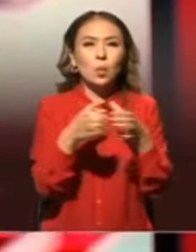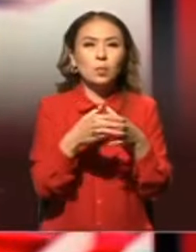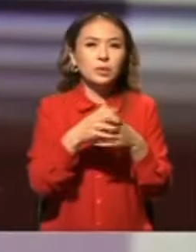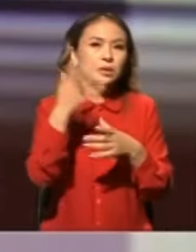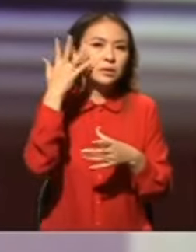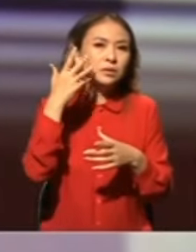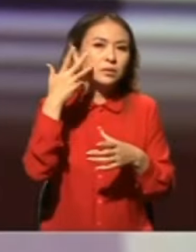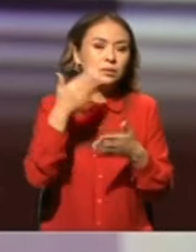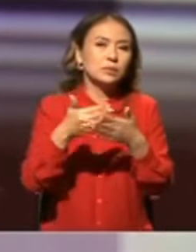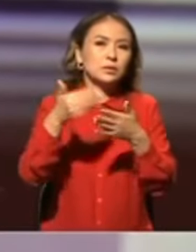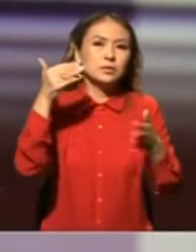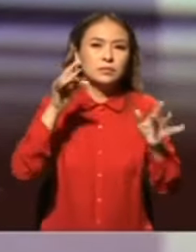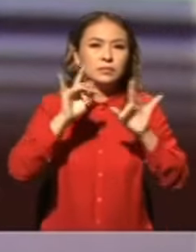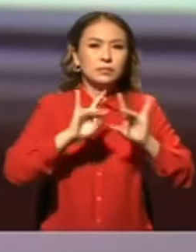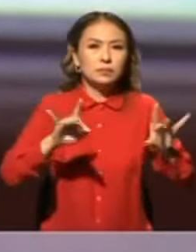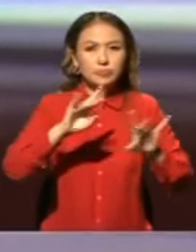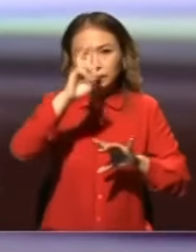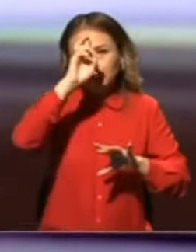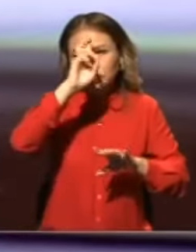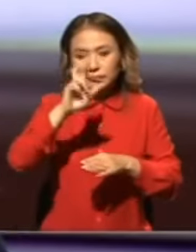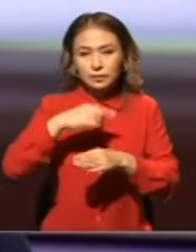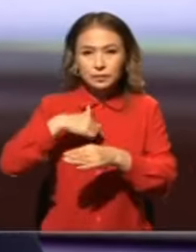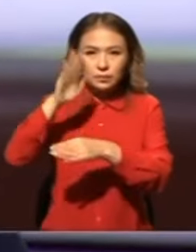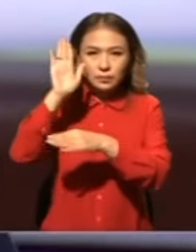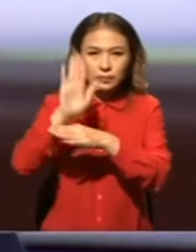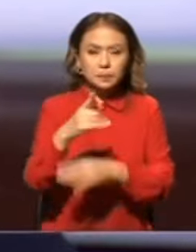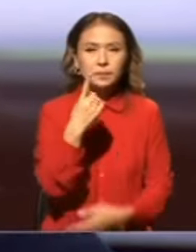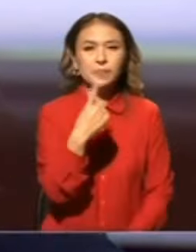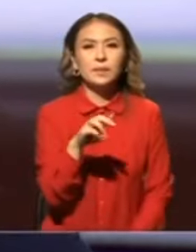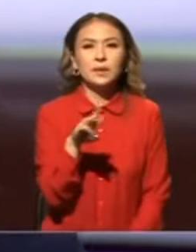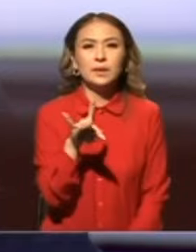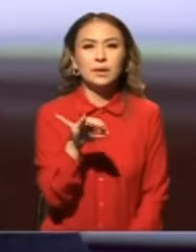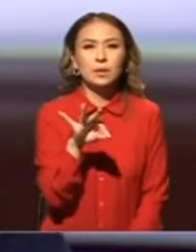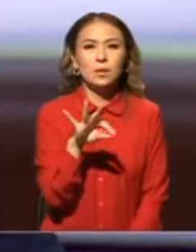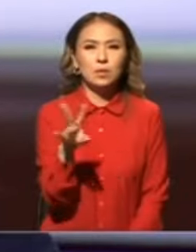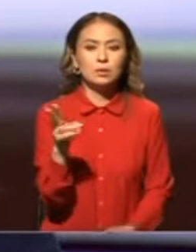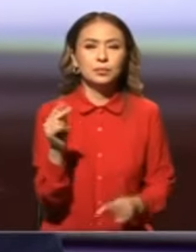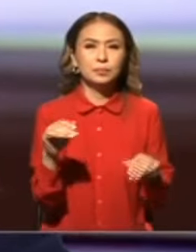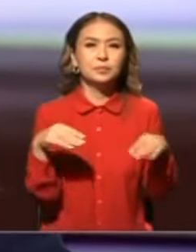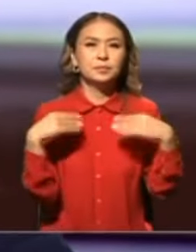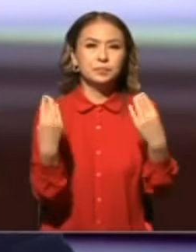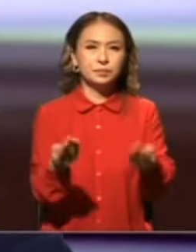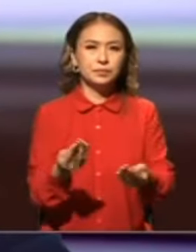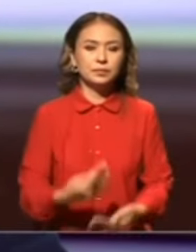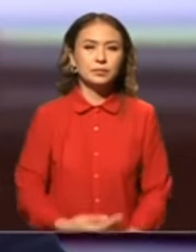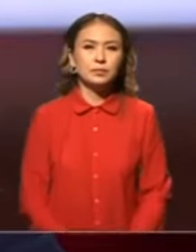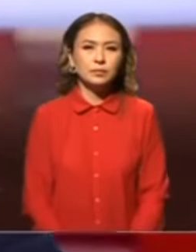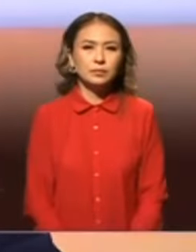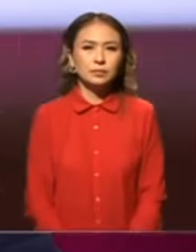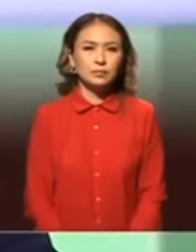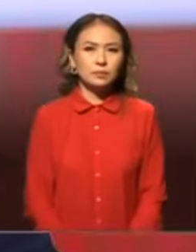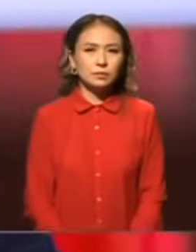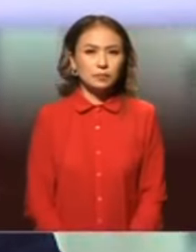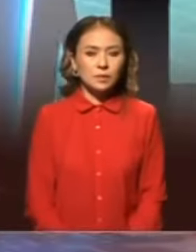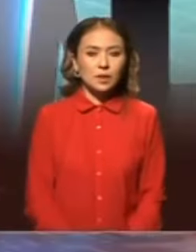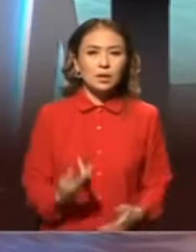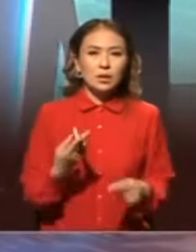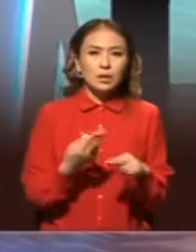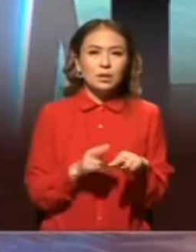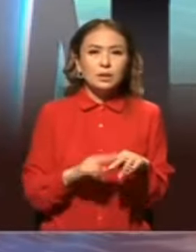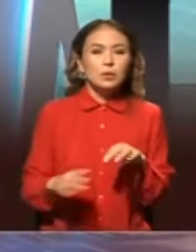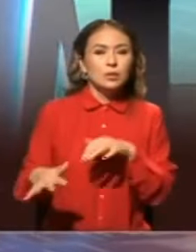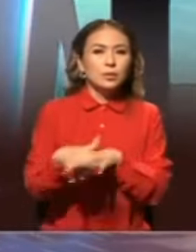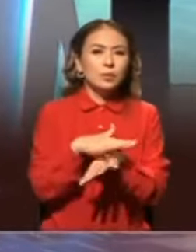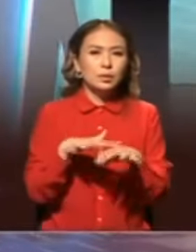айтқан. Үкіметке тапсырма берем, 1 триллион теңге берсін деп. Осы мәселеге жаңағы халықтың